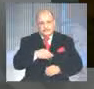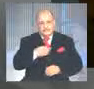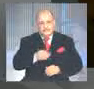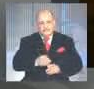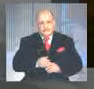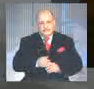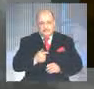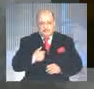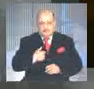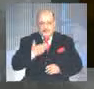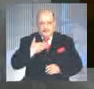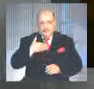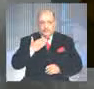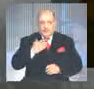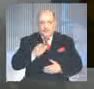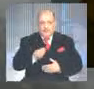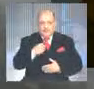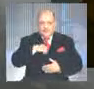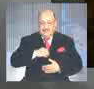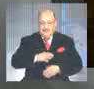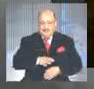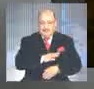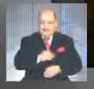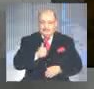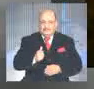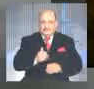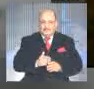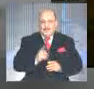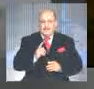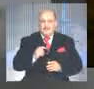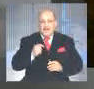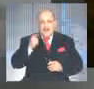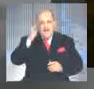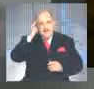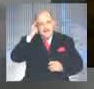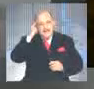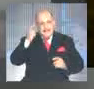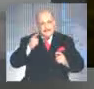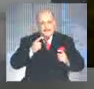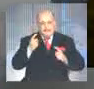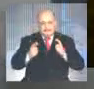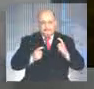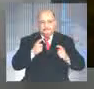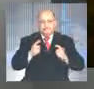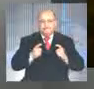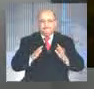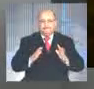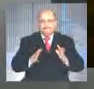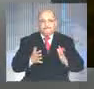نشد الصباح 8 ونكمل مع الساعتين